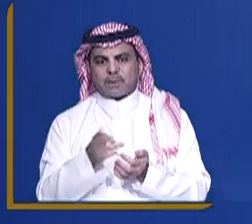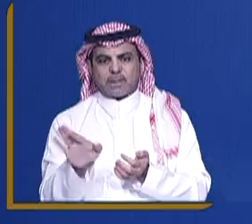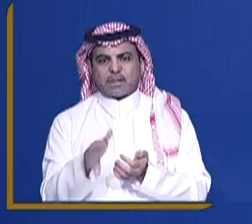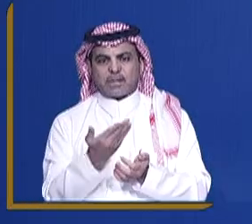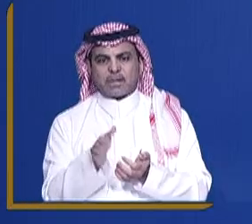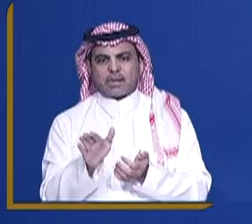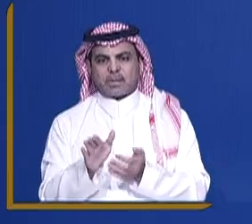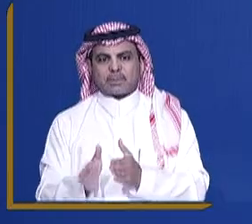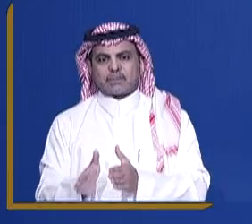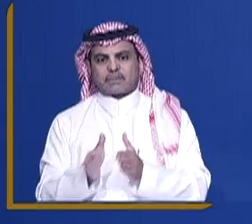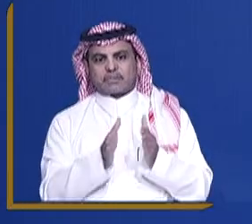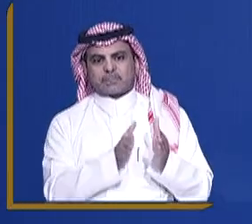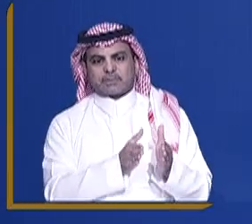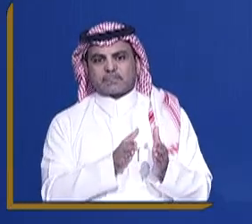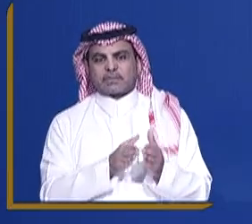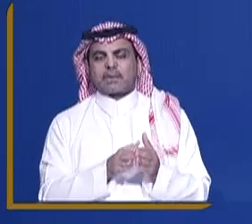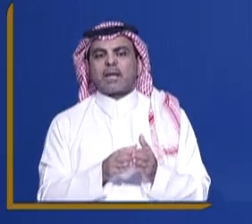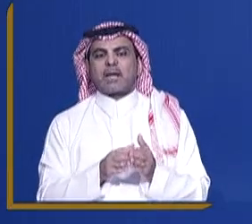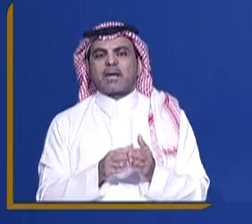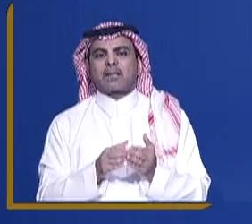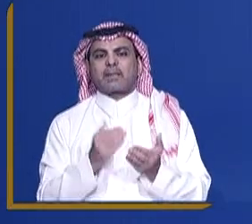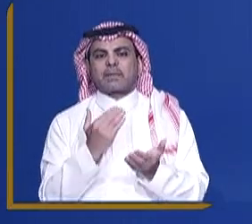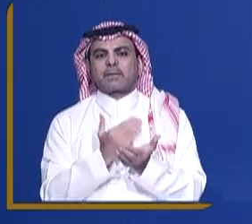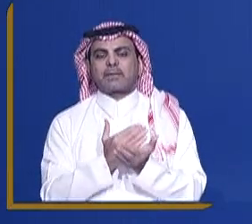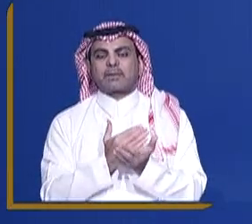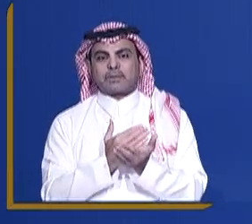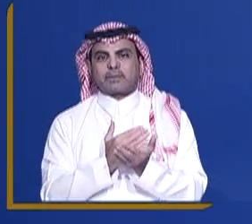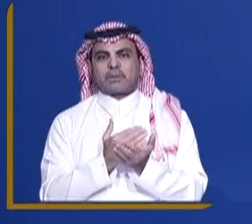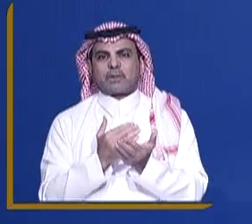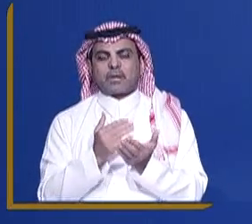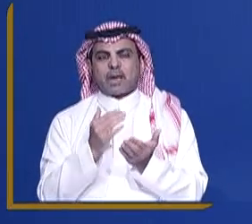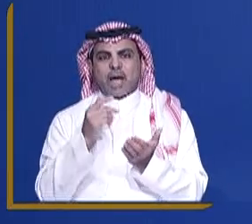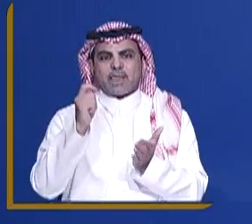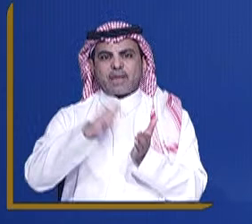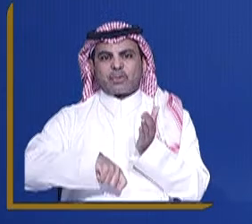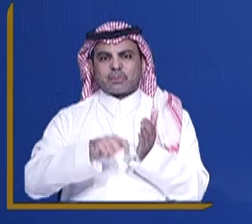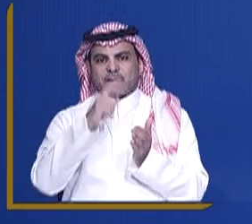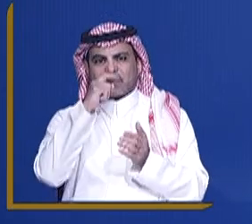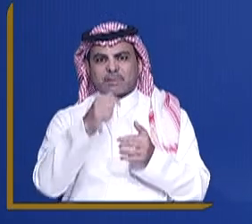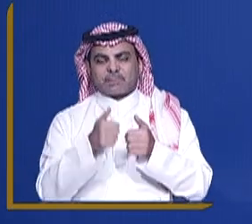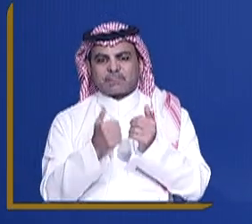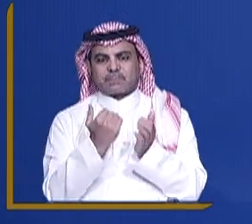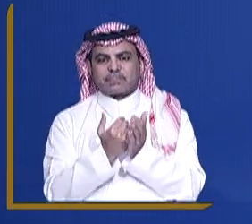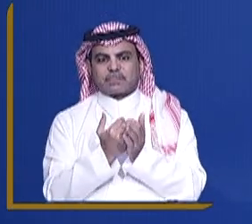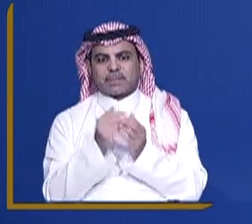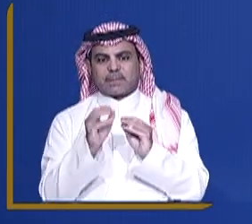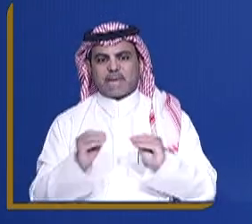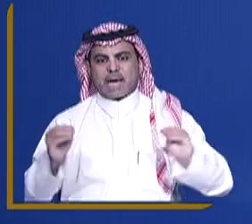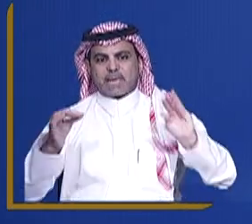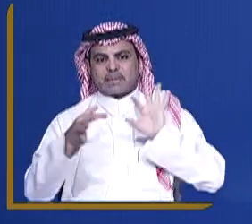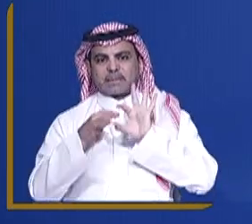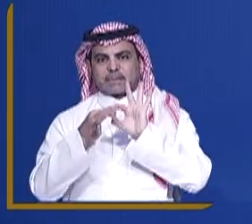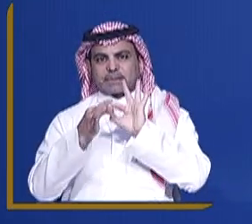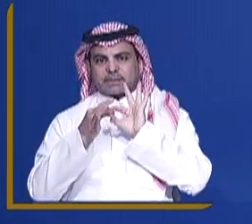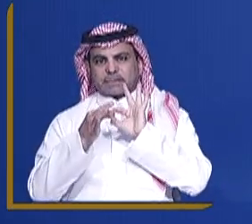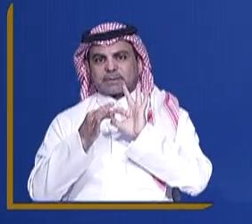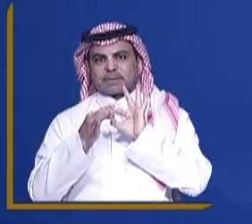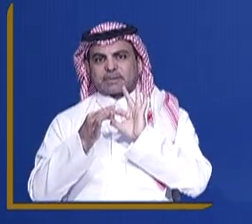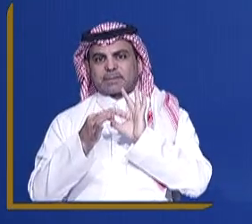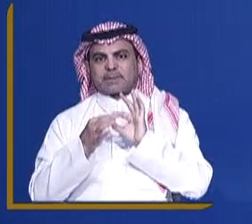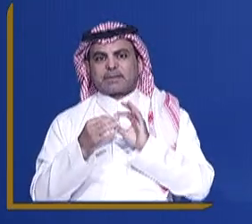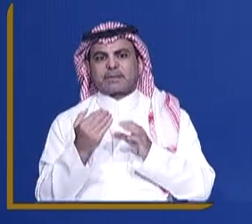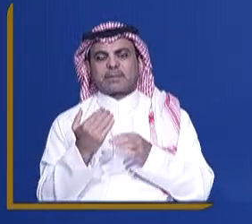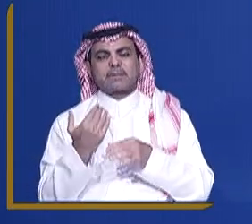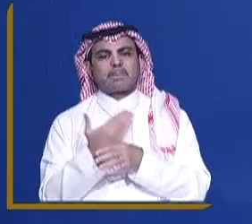شوف، الرخصة المهنية مهمة جدا لأي عمل مهني، ونحن الآن نعمل مع هيئة التقويم والتعليم والتدريب